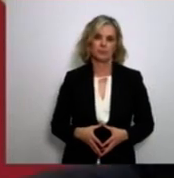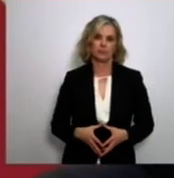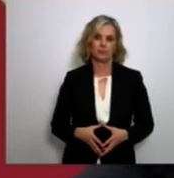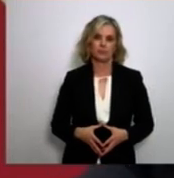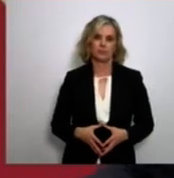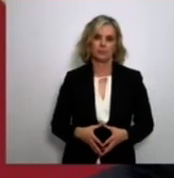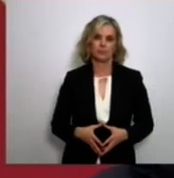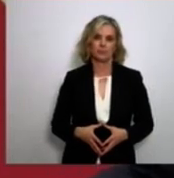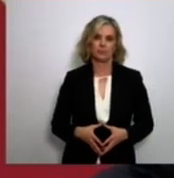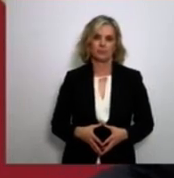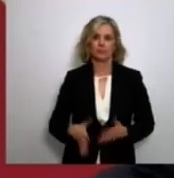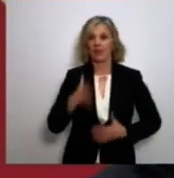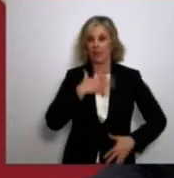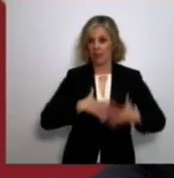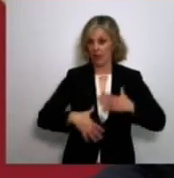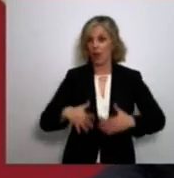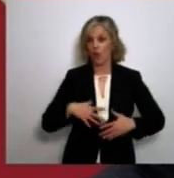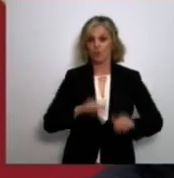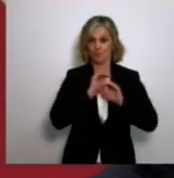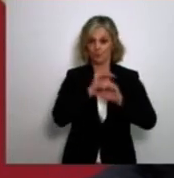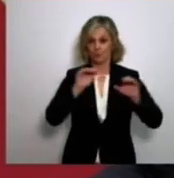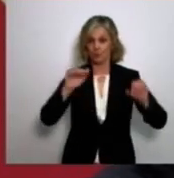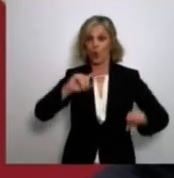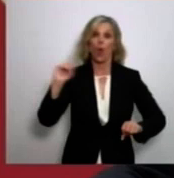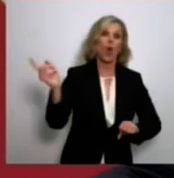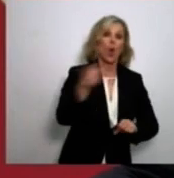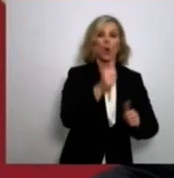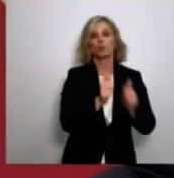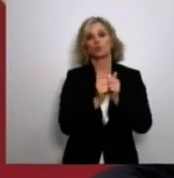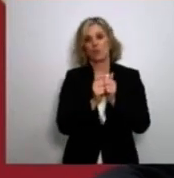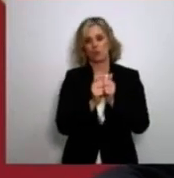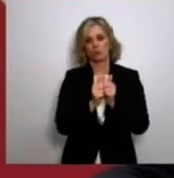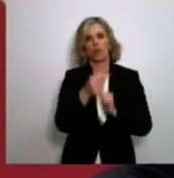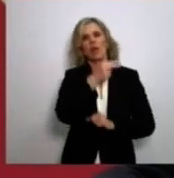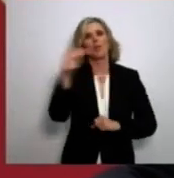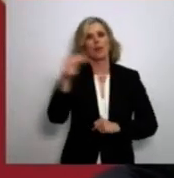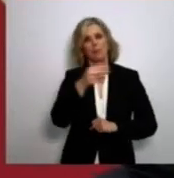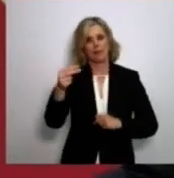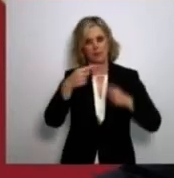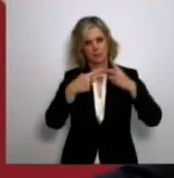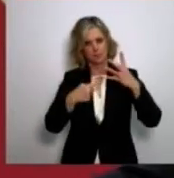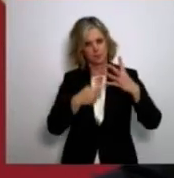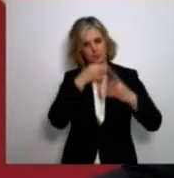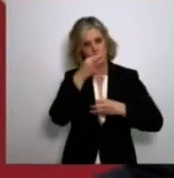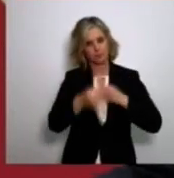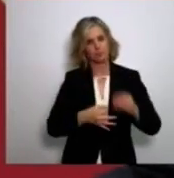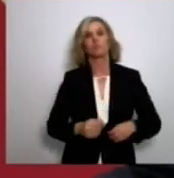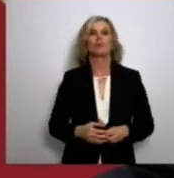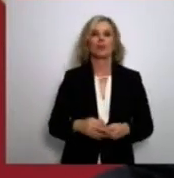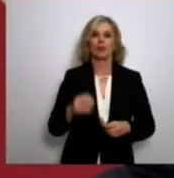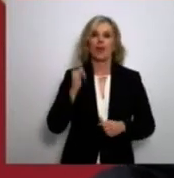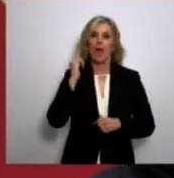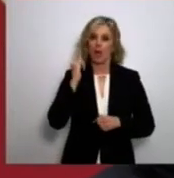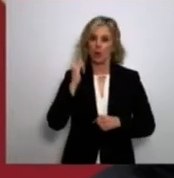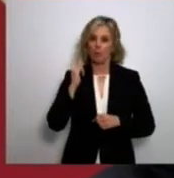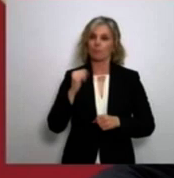Θέλω να απευθυνθώ στους φίλους μας, μετά από όλα αυτά, για κάποια πρακτικά θέματα. Θα χρησιμοποιήσω τον χρόνο που μου δίνει η